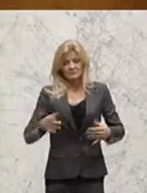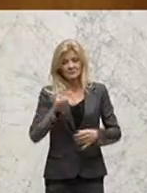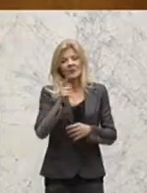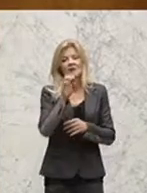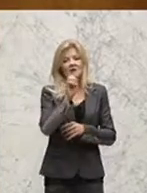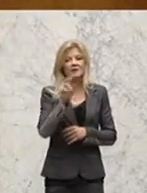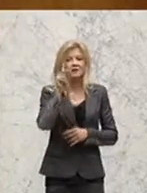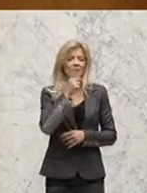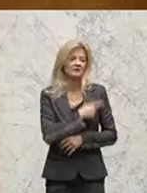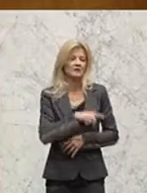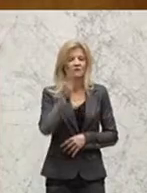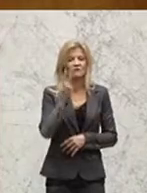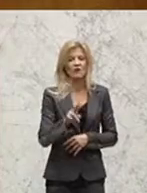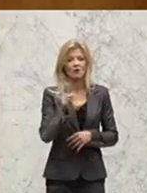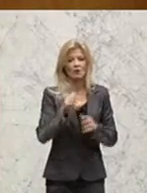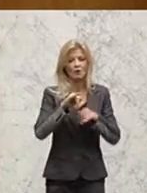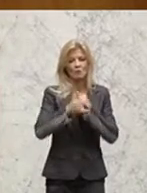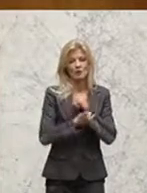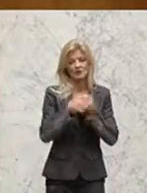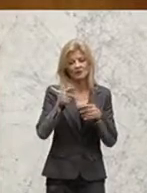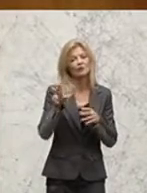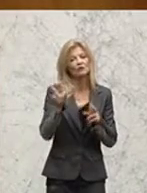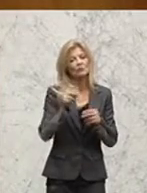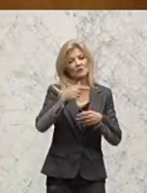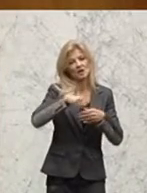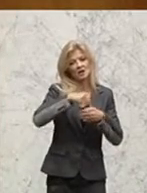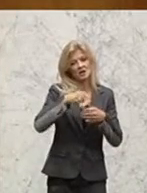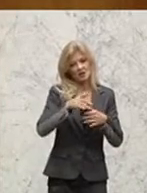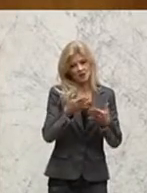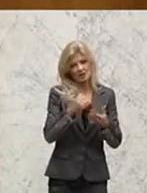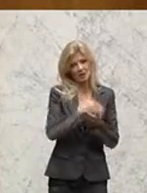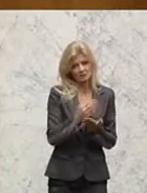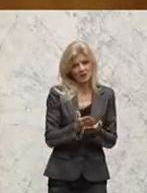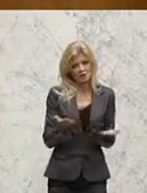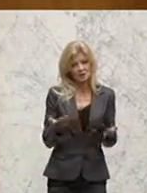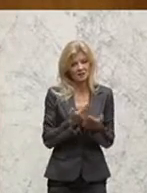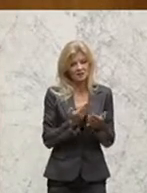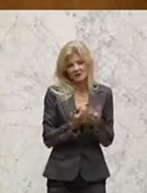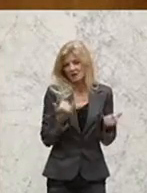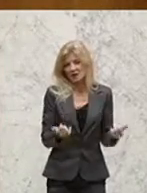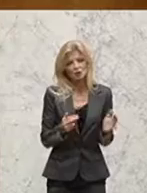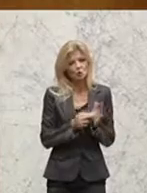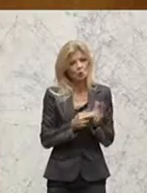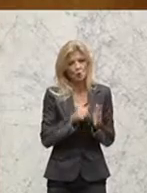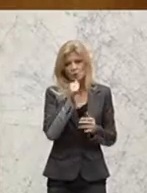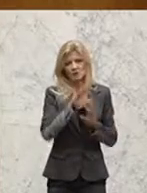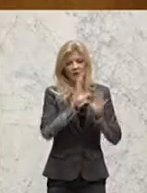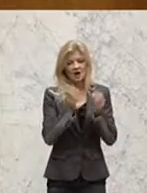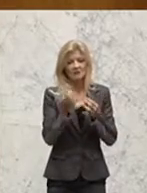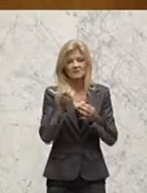Geschichte des Innenressorts und daher sind derzeit noch nicht alle der